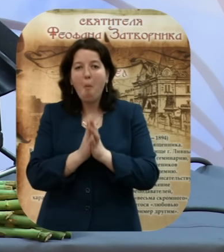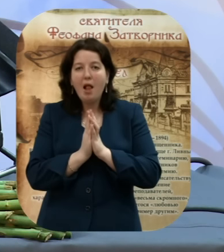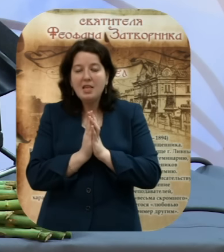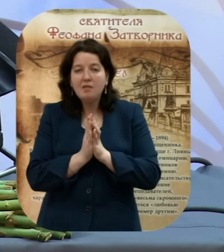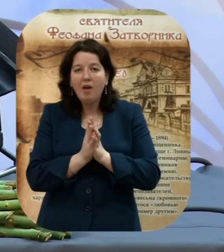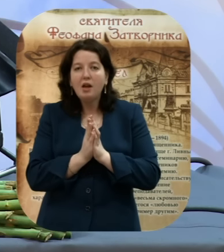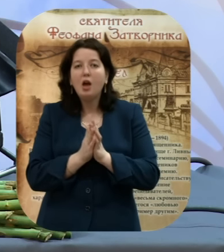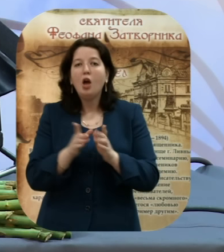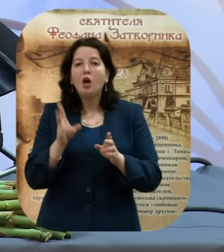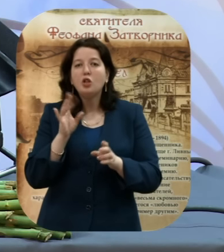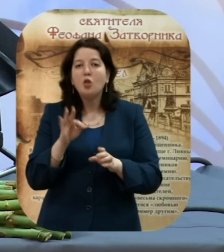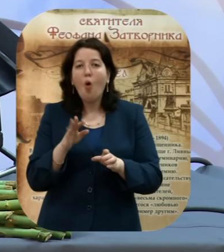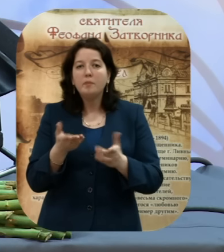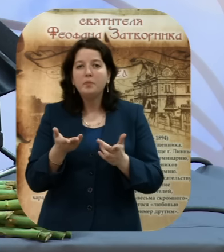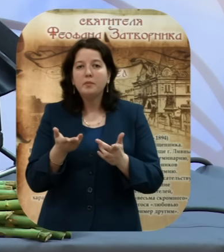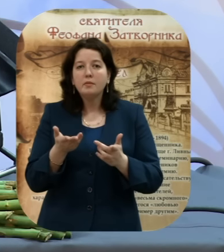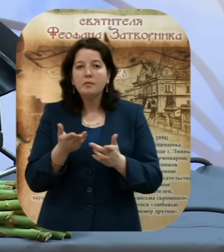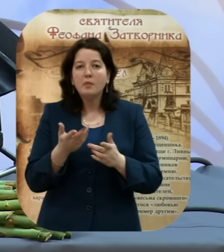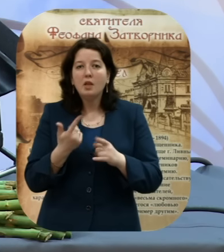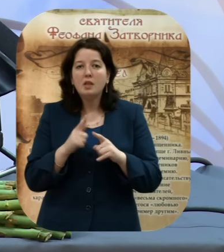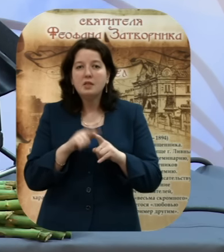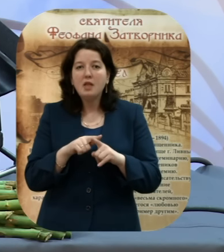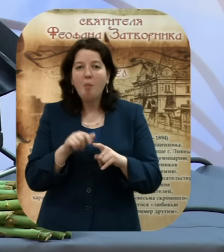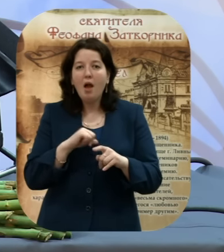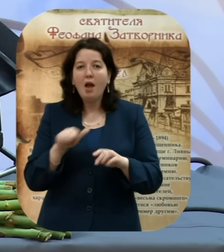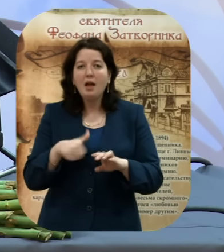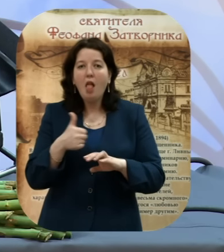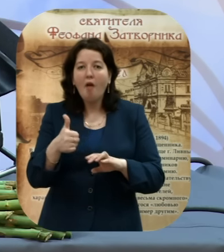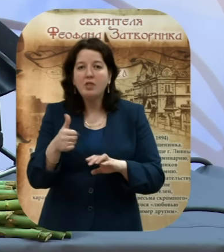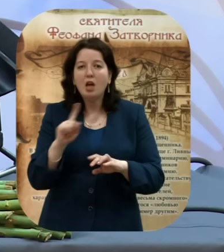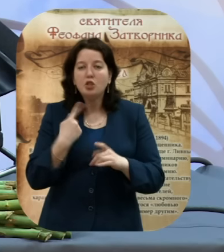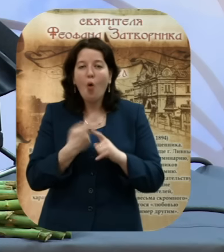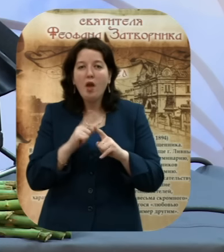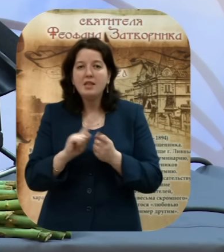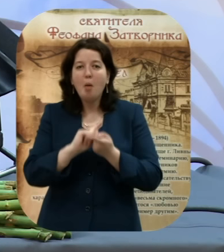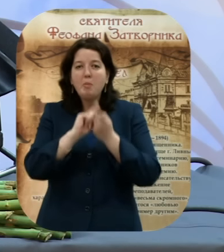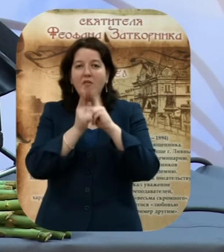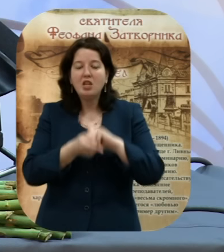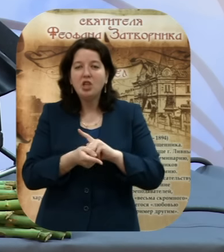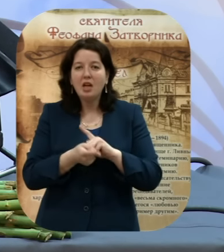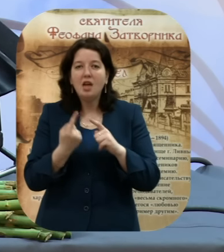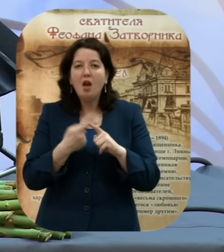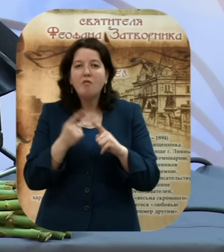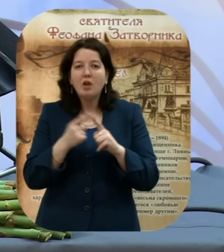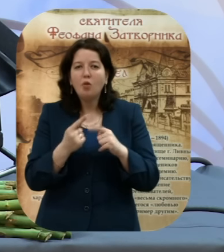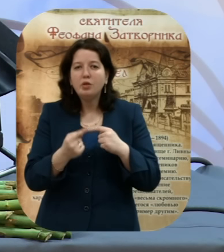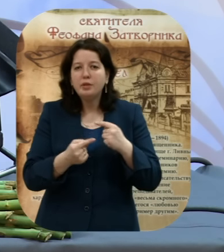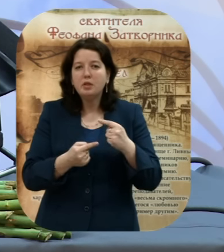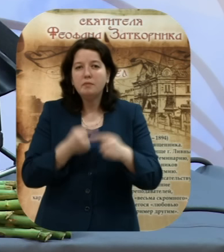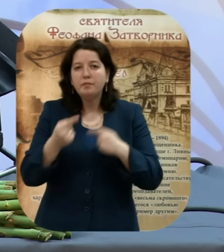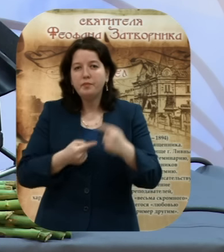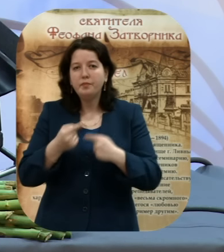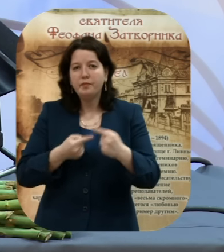но самое, конечно, главное, что это превращается в какой-то в некий ритуал. Причем с этой